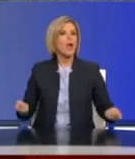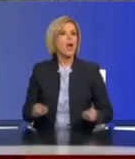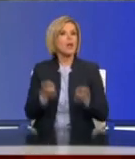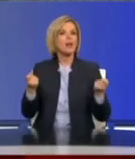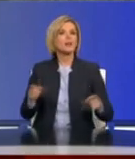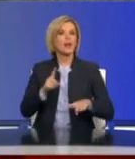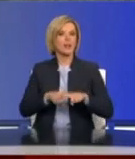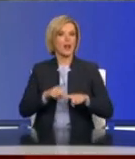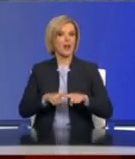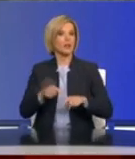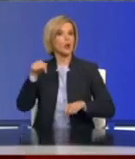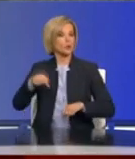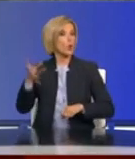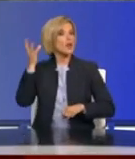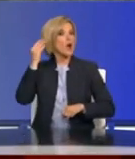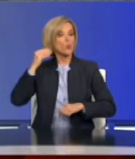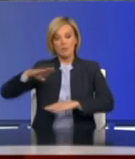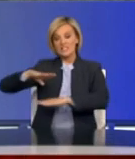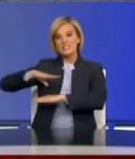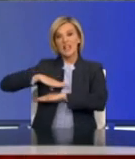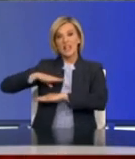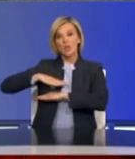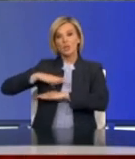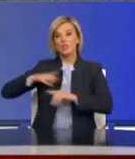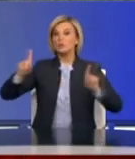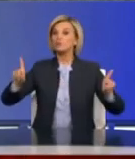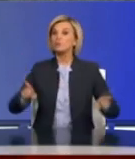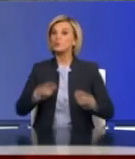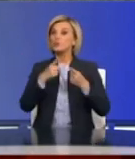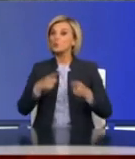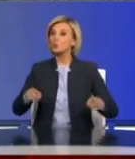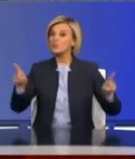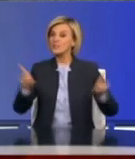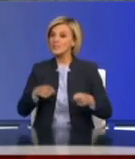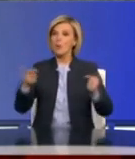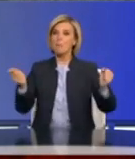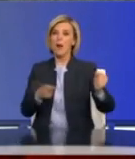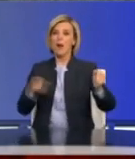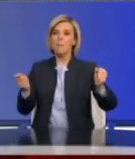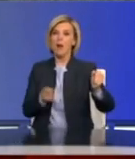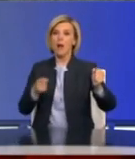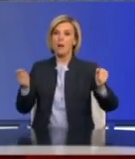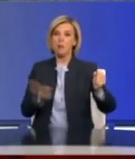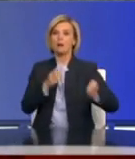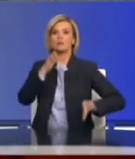στρατιωτική μουσική της ανωτάτης στρατιωτικής διοίκησης υποστήριξης στρατού, σύμφωνα με την παράδοση, πλαισιώνει μουσικά την παρέλαση.